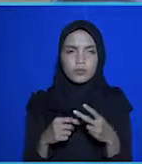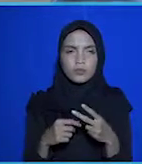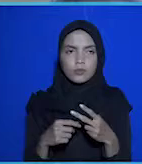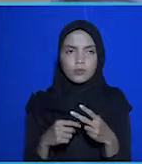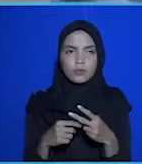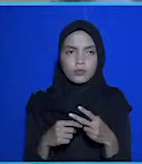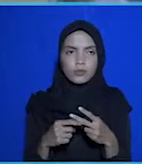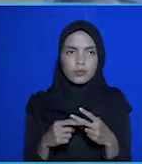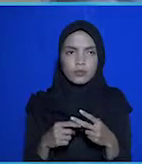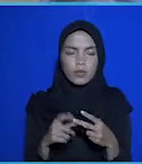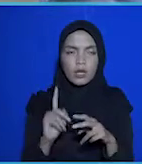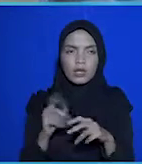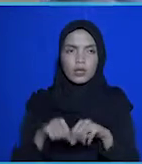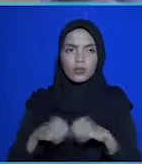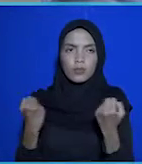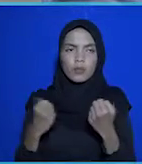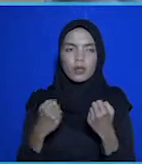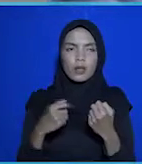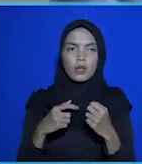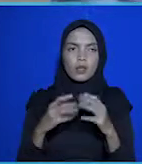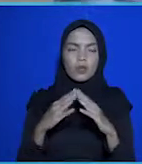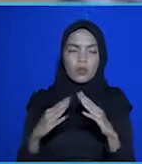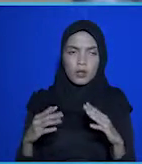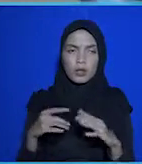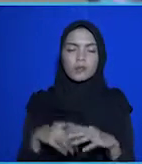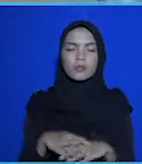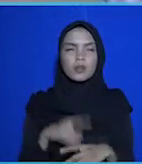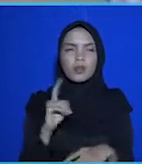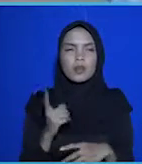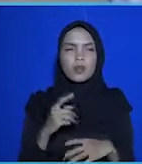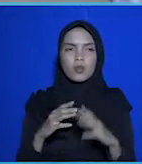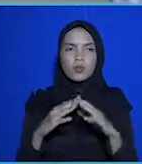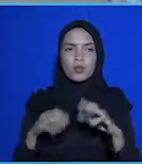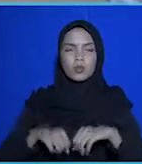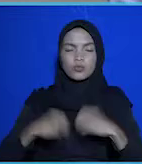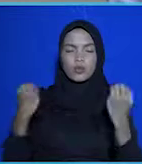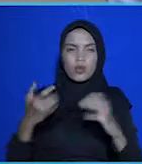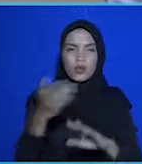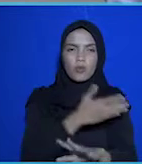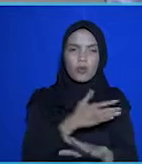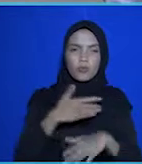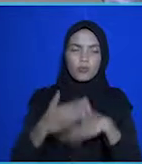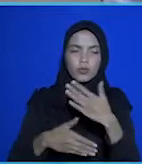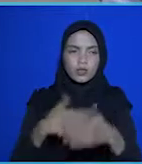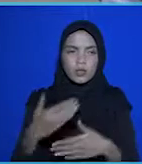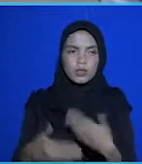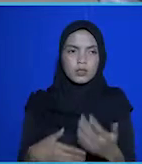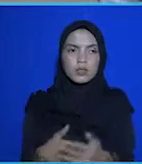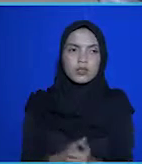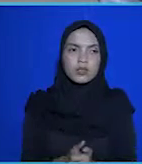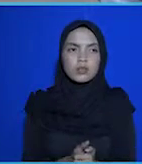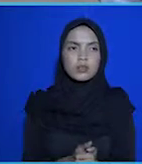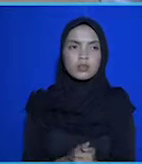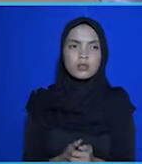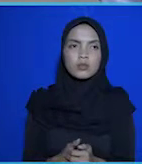ada rumah yang rusak berat, ada yang rusak ringan. Kalau rusak berat mungkin bisa dari awal mungkin dibangun dari Risha dengan konsep